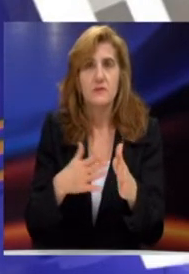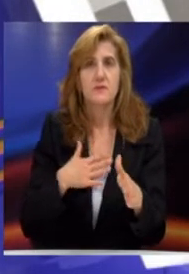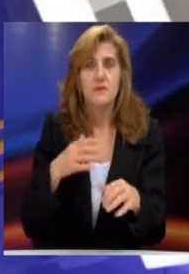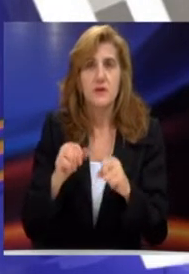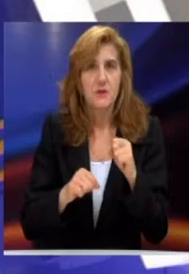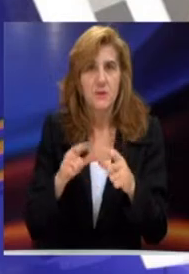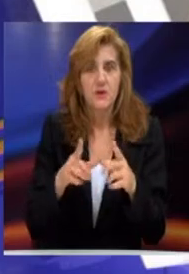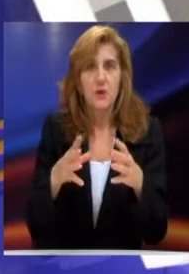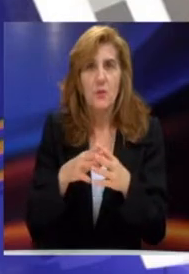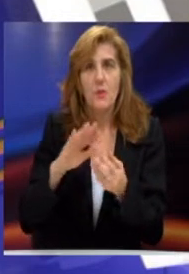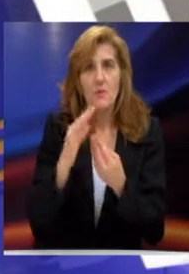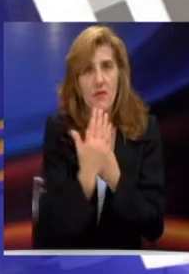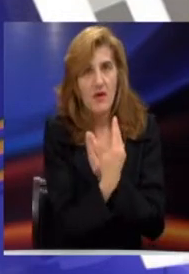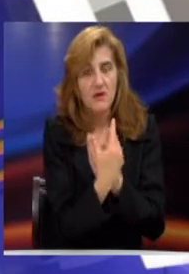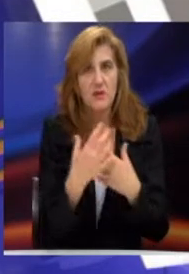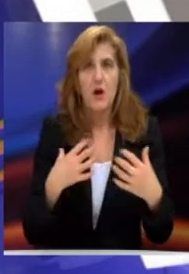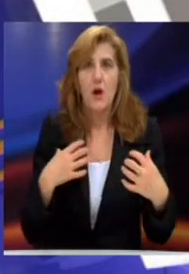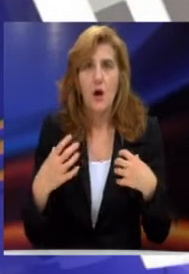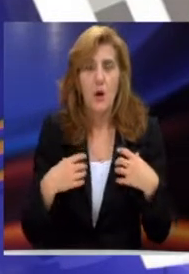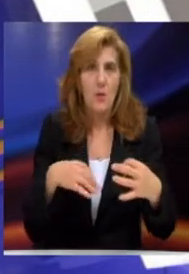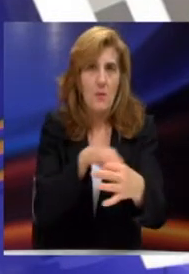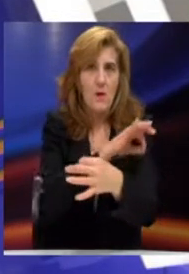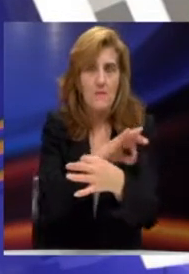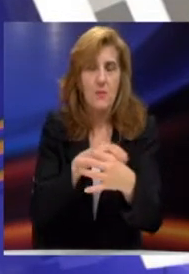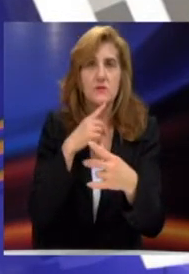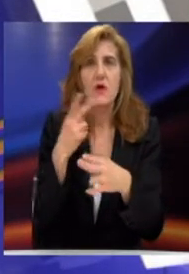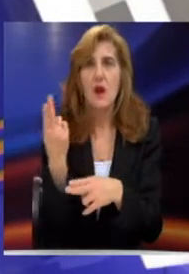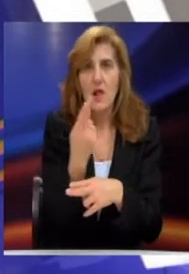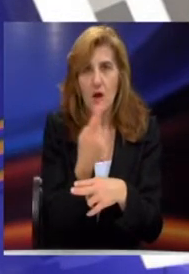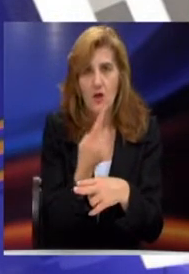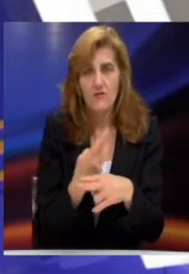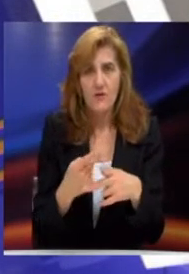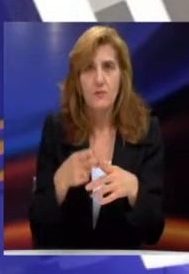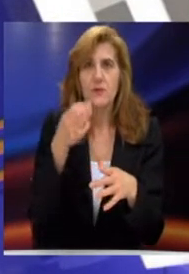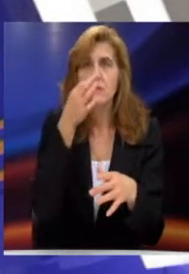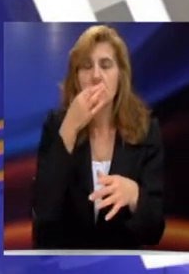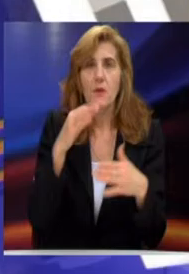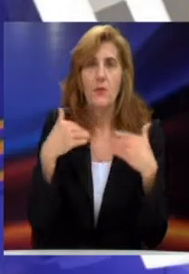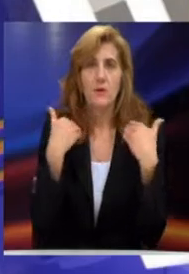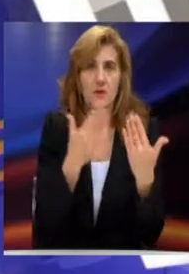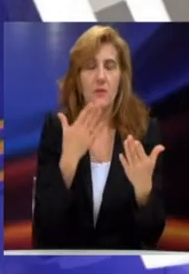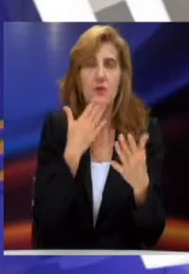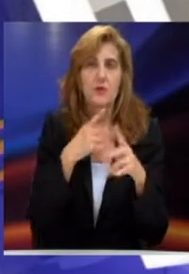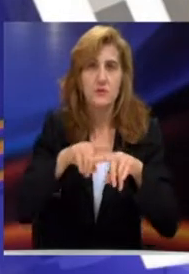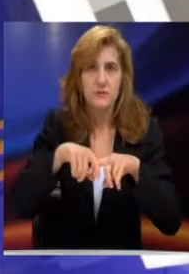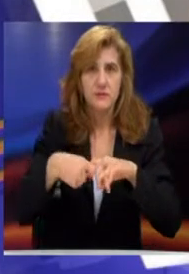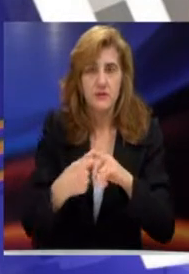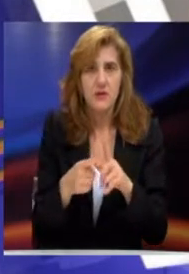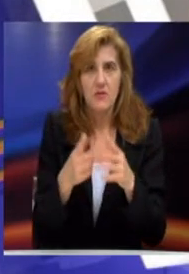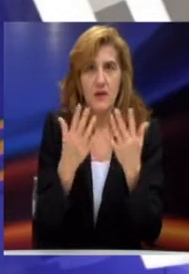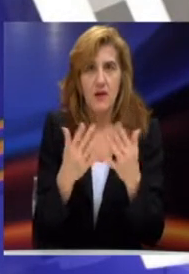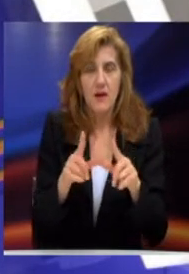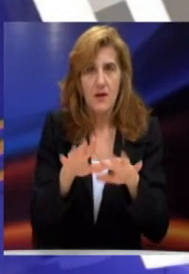svoje talente iz oblasti plesa, glume, muzike i likovnog stvaralaštva. Najbolji su nagrađeni školskim priborom i opremom